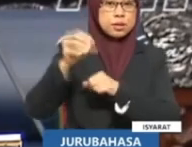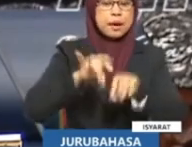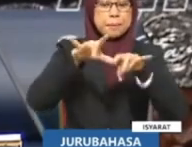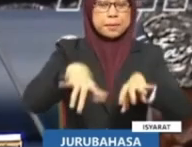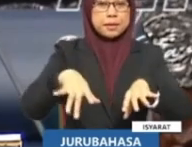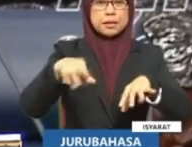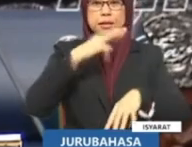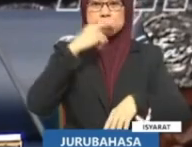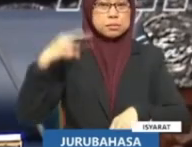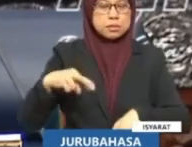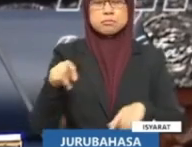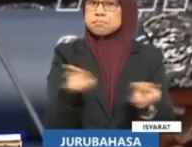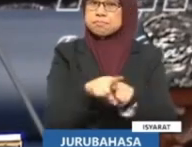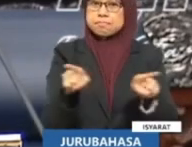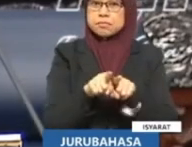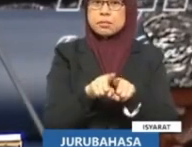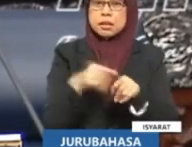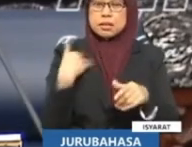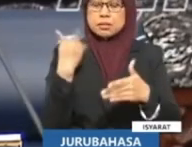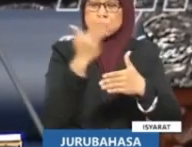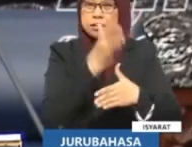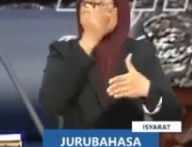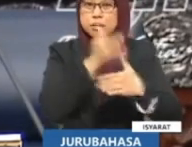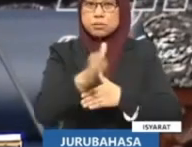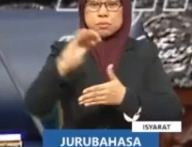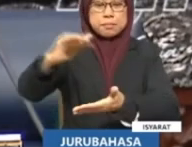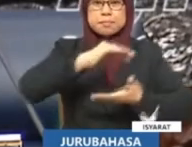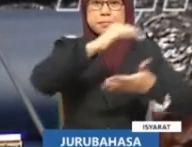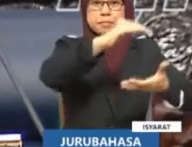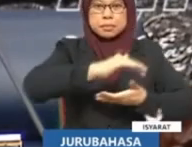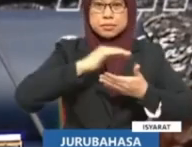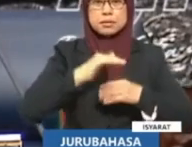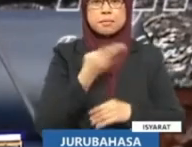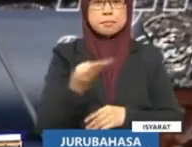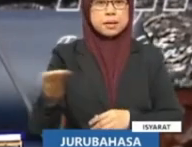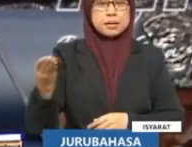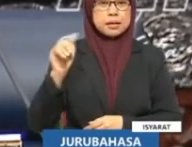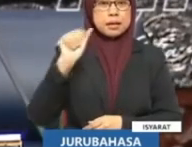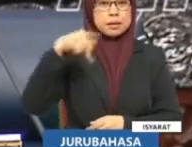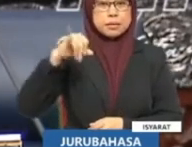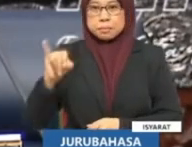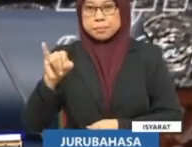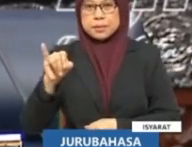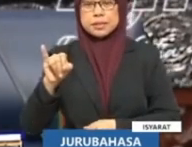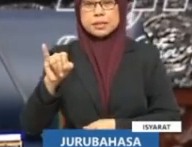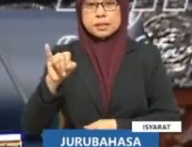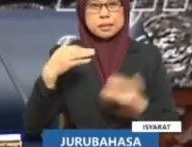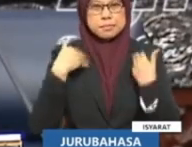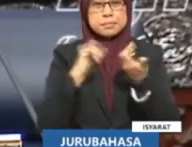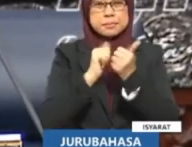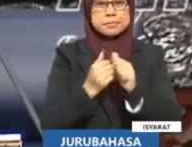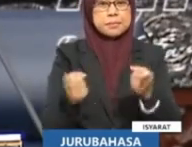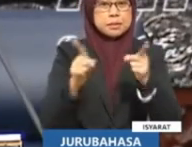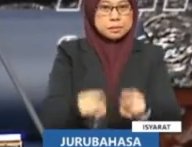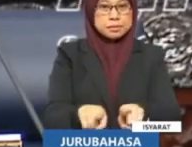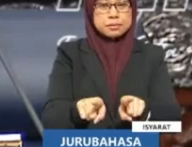dan race turut mengalami beberapa ciri gangguan rantaian bekalan mereka juga Scottish of supply bahan-bahan api